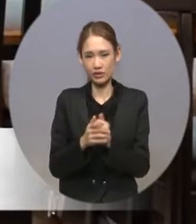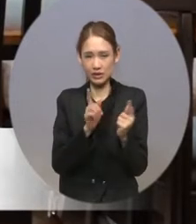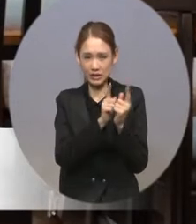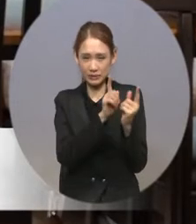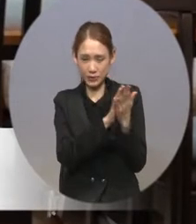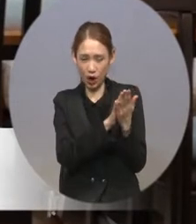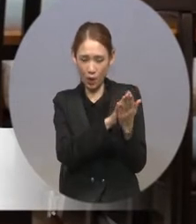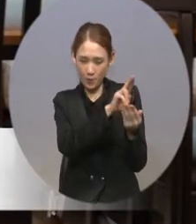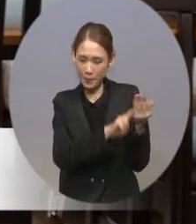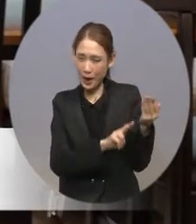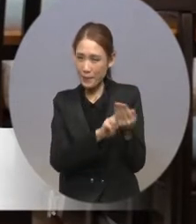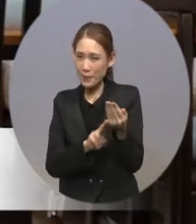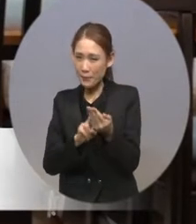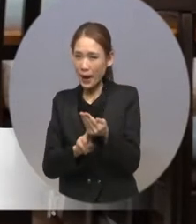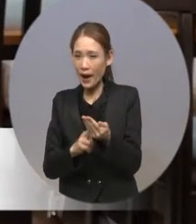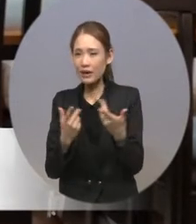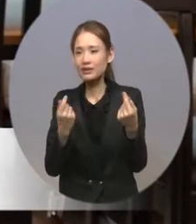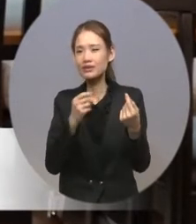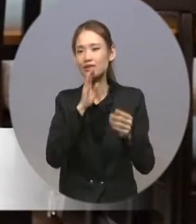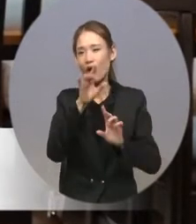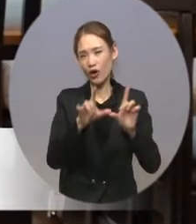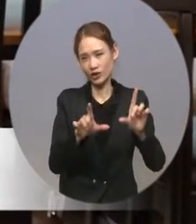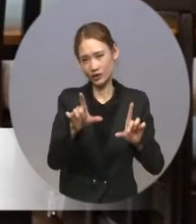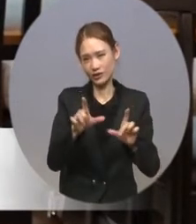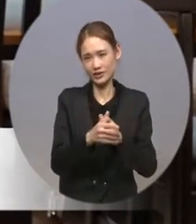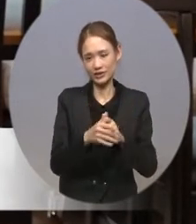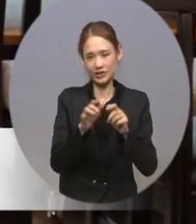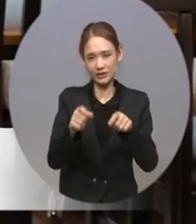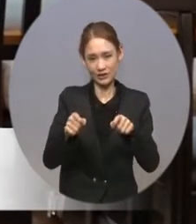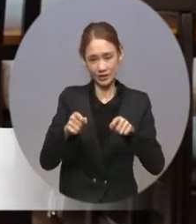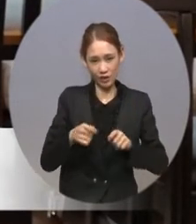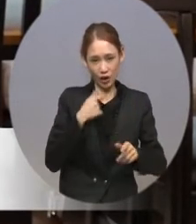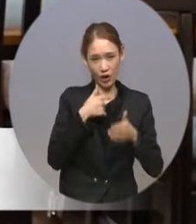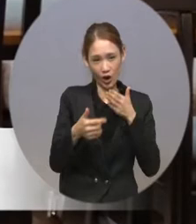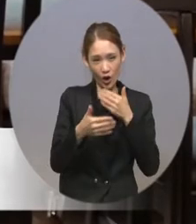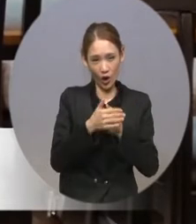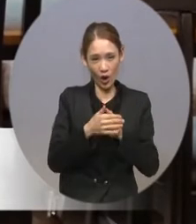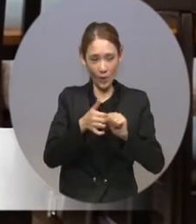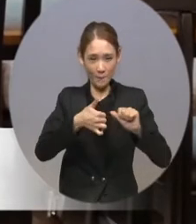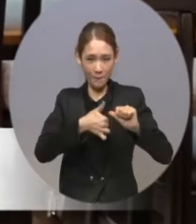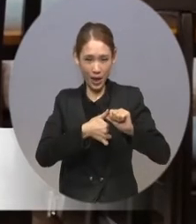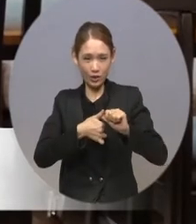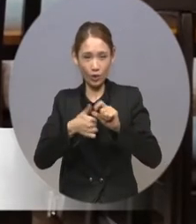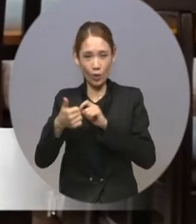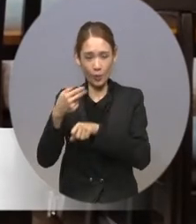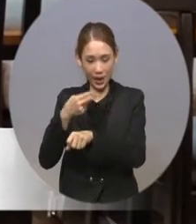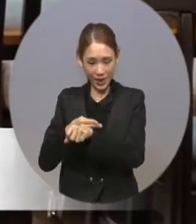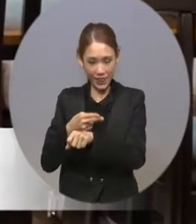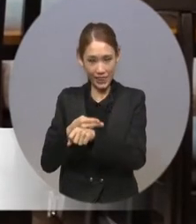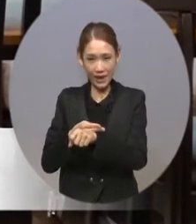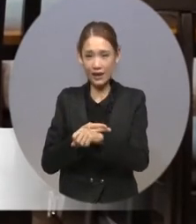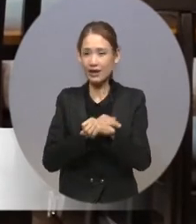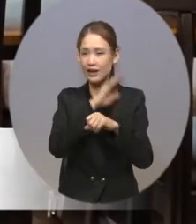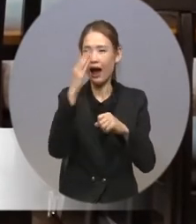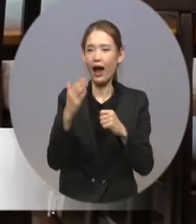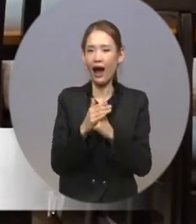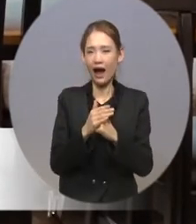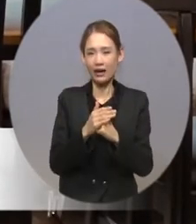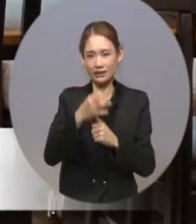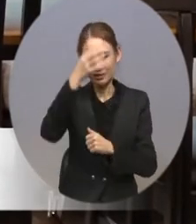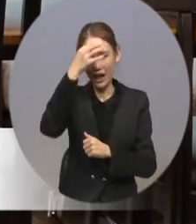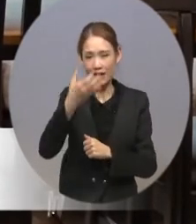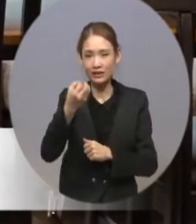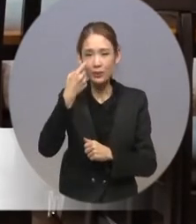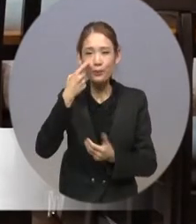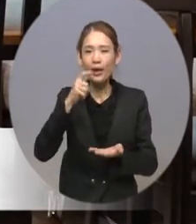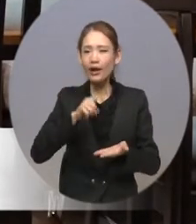실제적으로 이제 팔리는 그런 현장도 경험함으로써 멘토와 멘티가 둘 다 어떤 자기들의 재능이나 이런 것들을